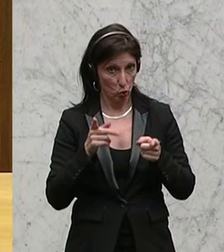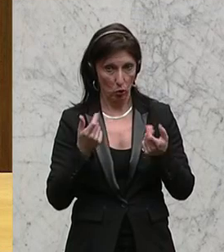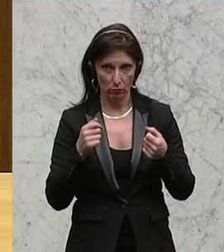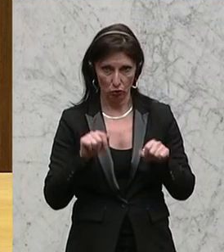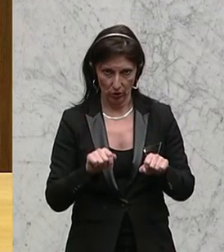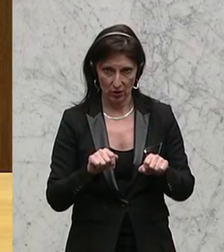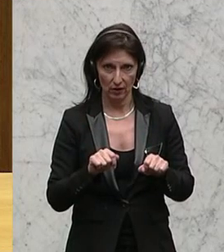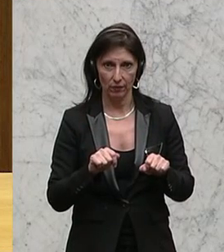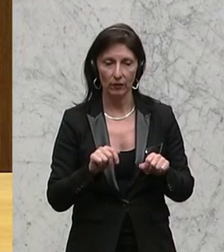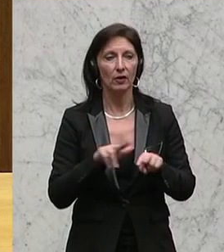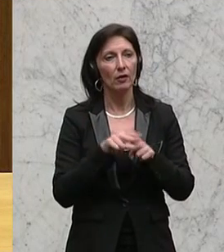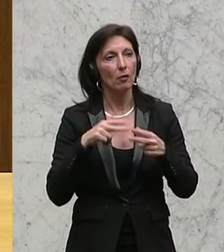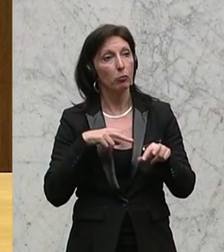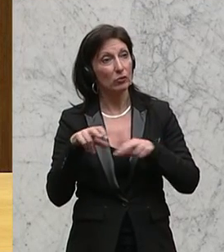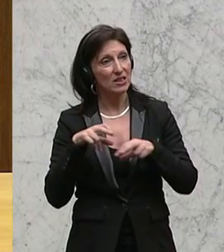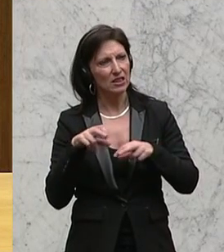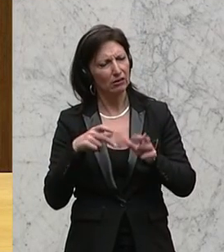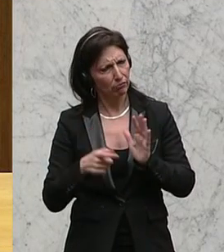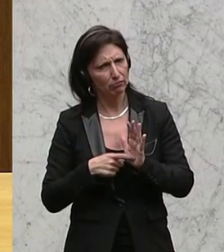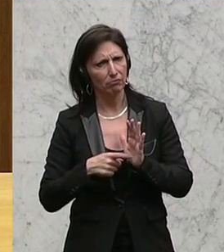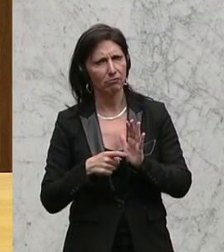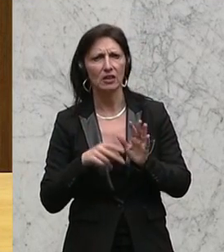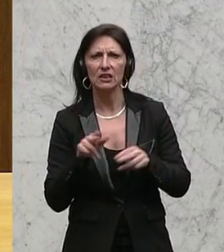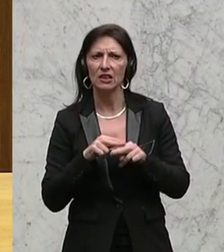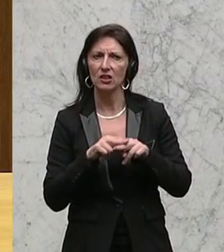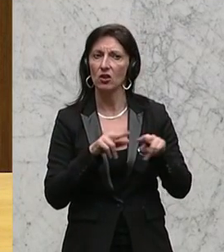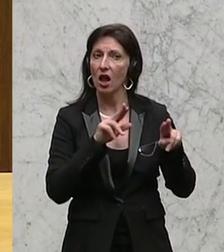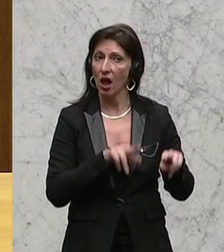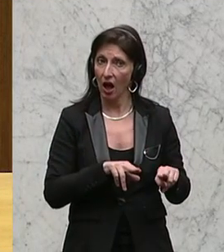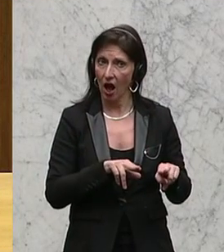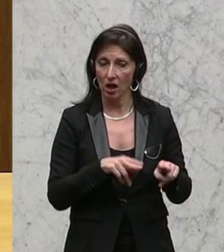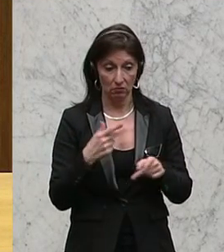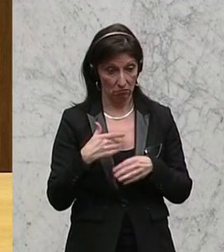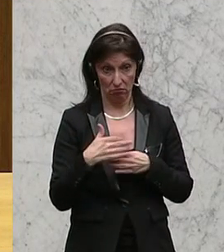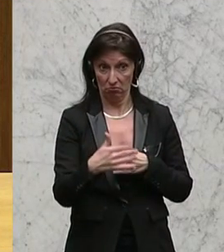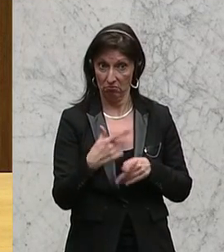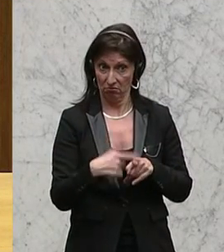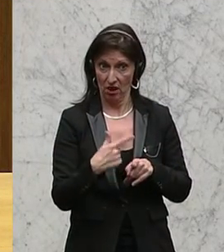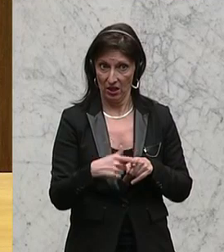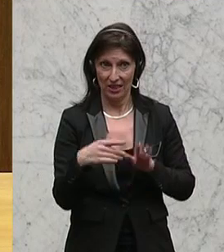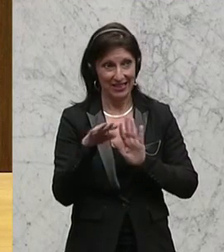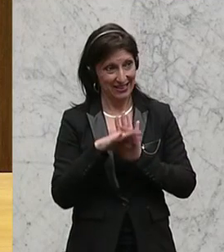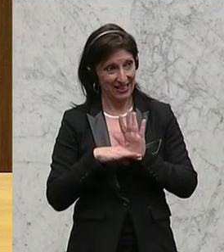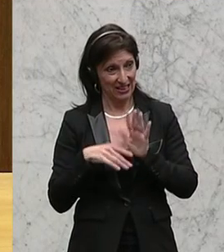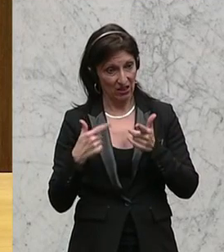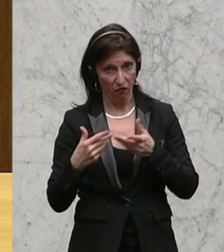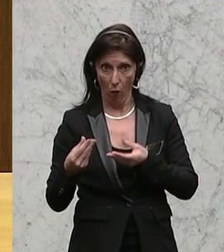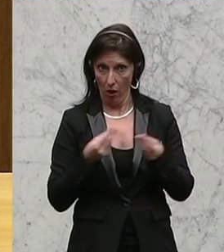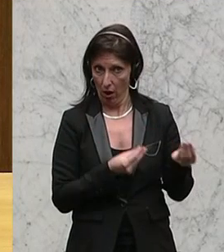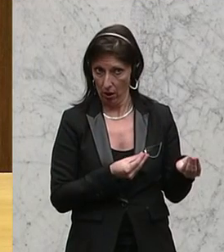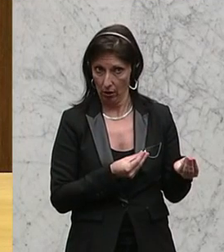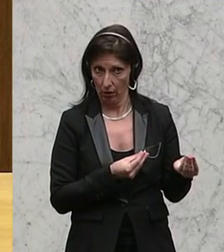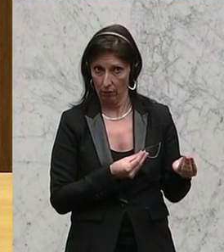beschließen, die Bundesregierung wird aufgefordert, dem Nationalrat ehestmöglich eine Gesetzesvorlage